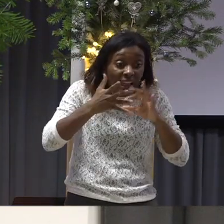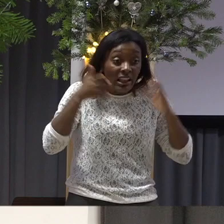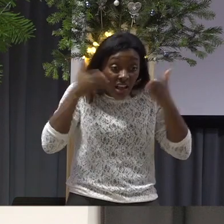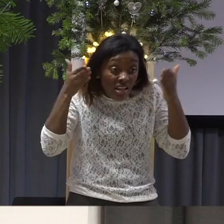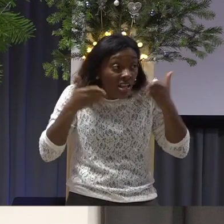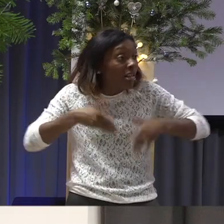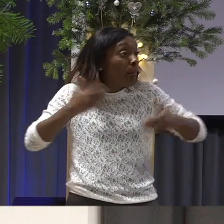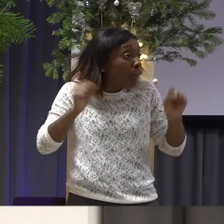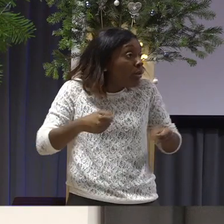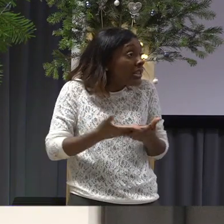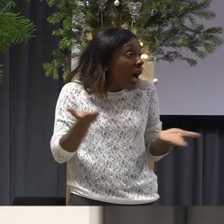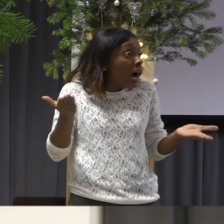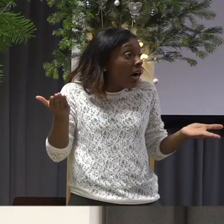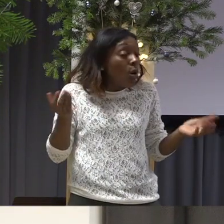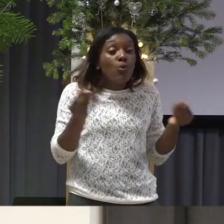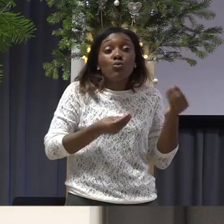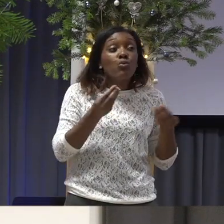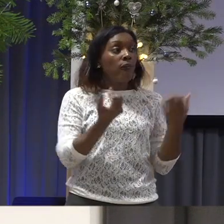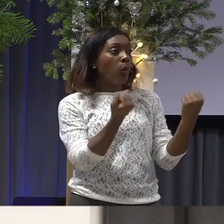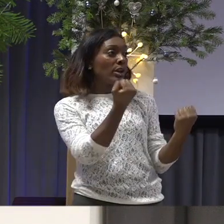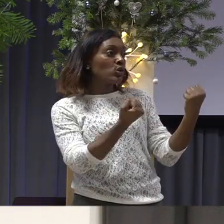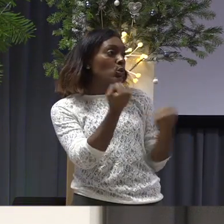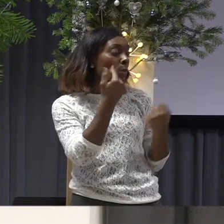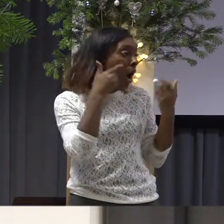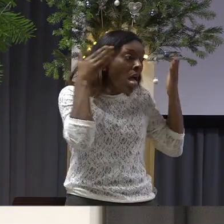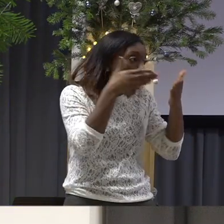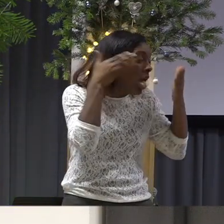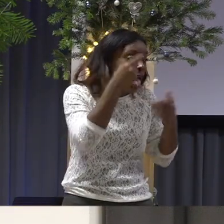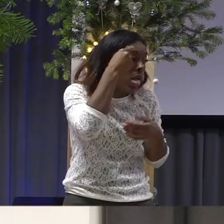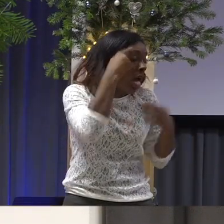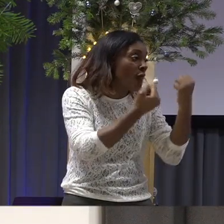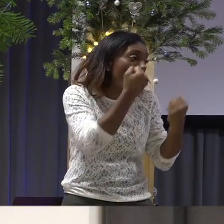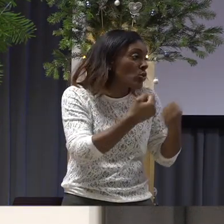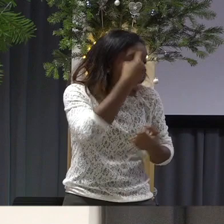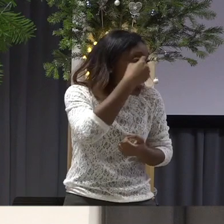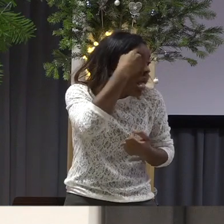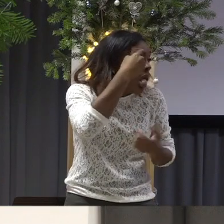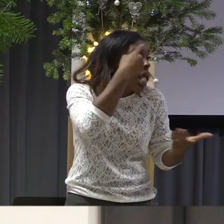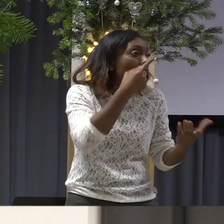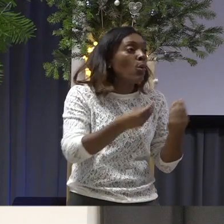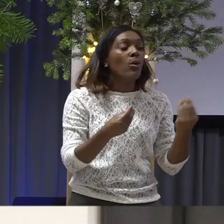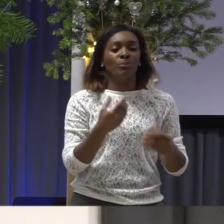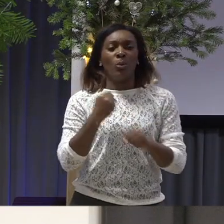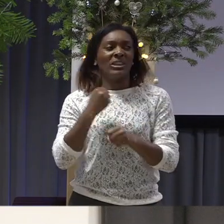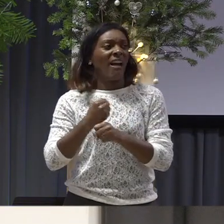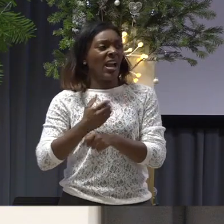Ça peut être une voiture. Ça peut être un travail.